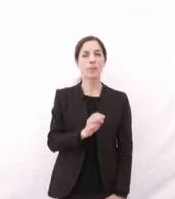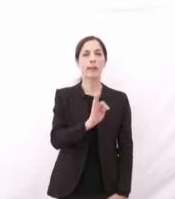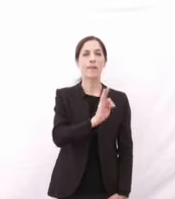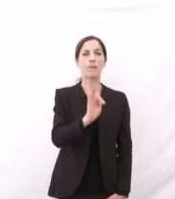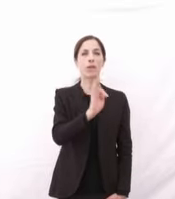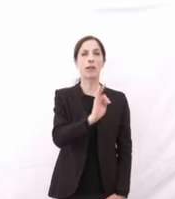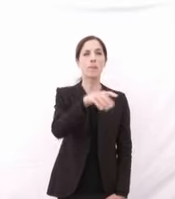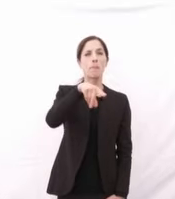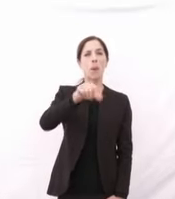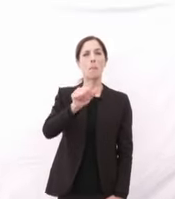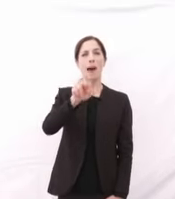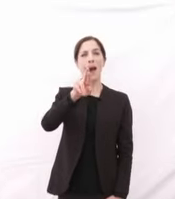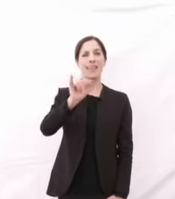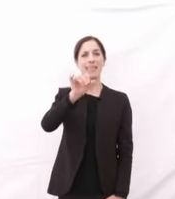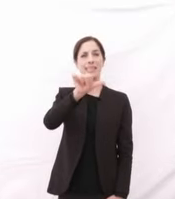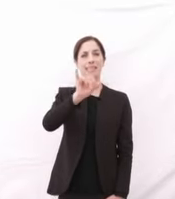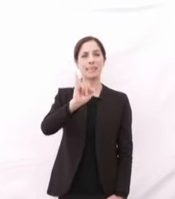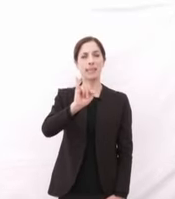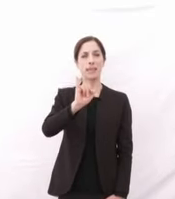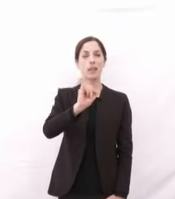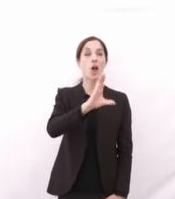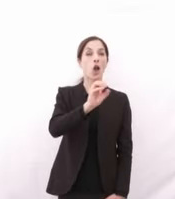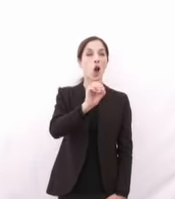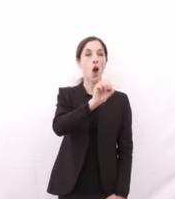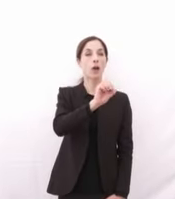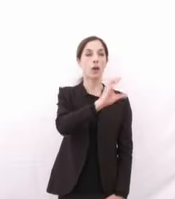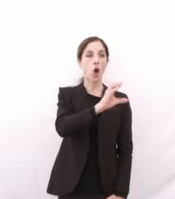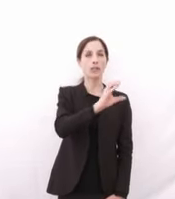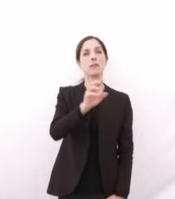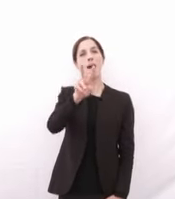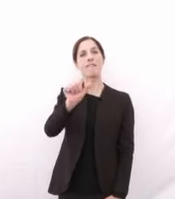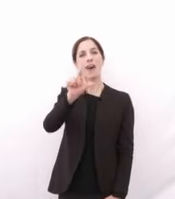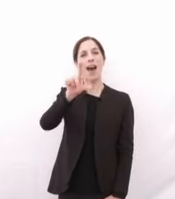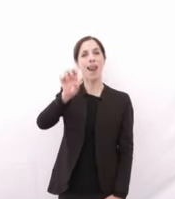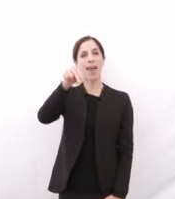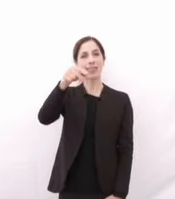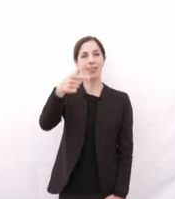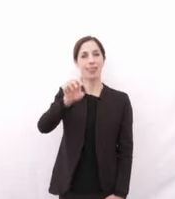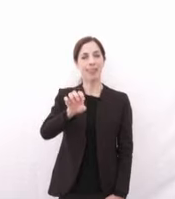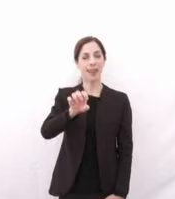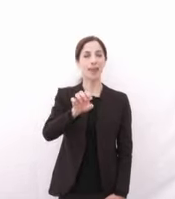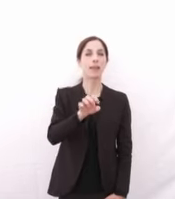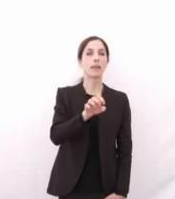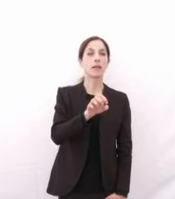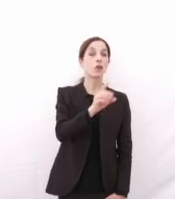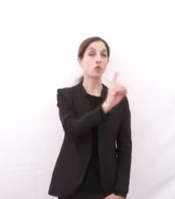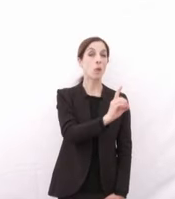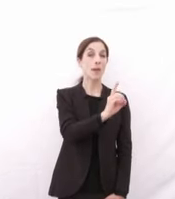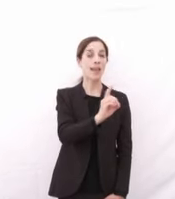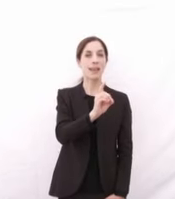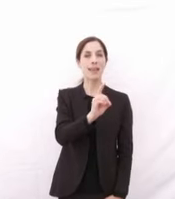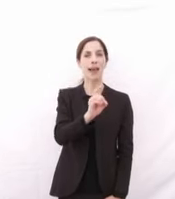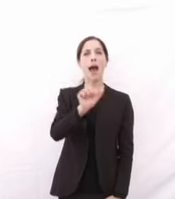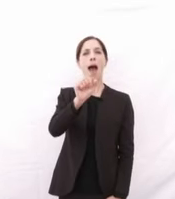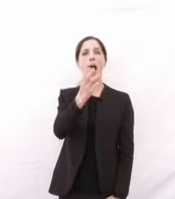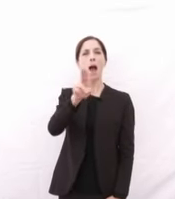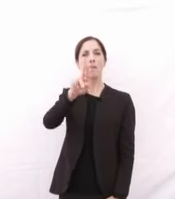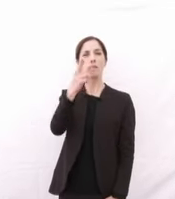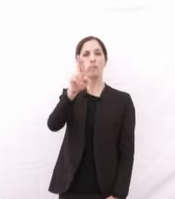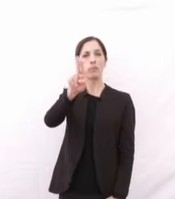Filippo Parisi, Cosima Valente, Domenica